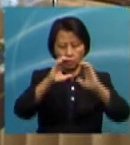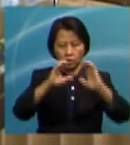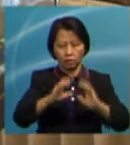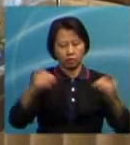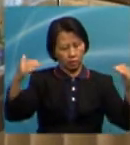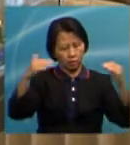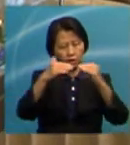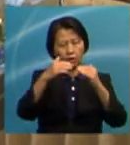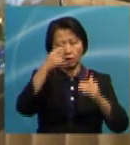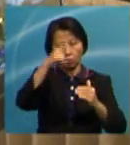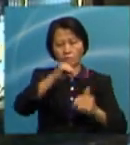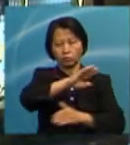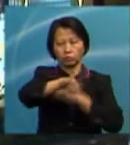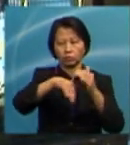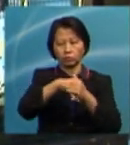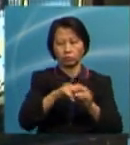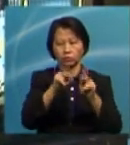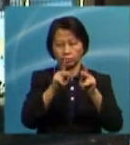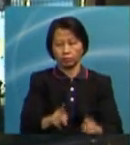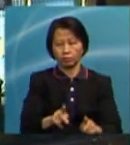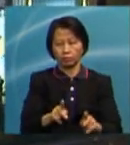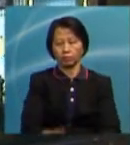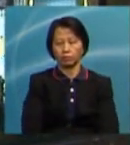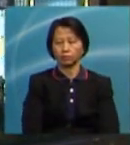yang adil bagi semua